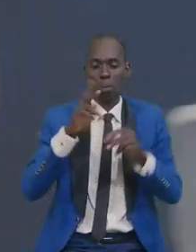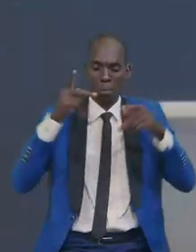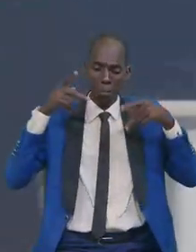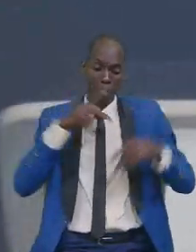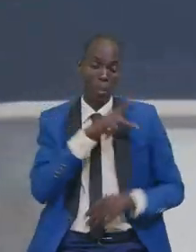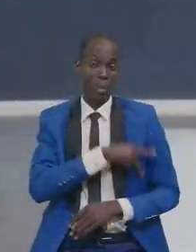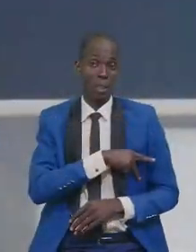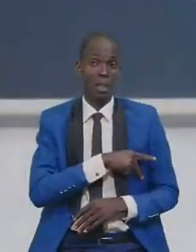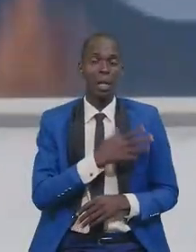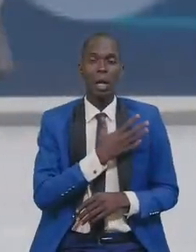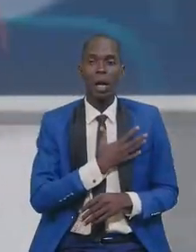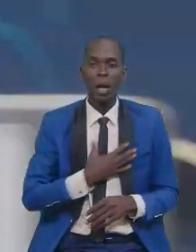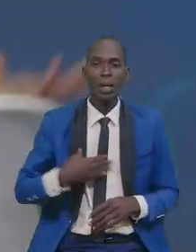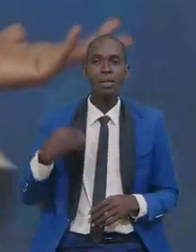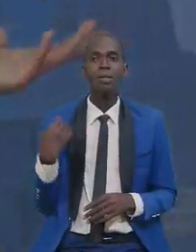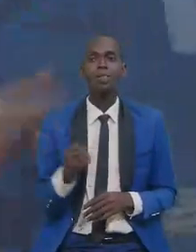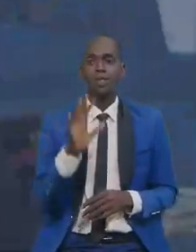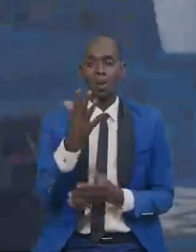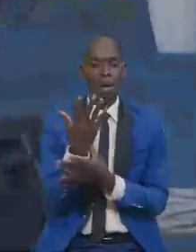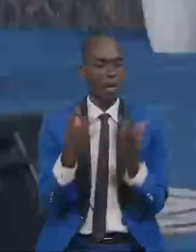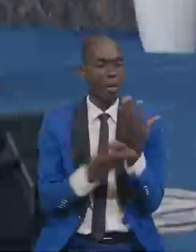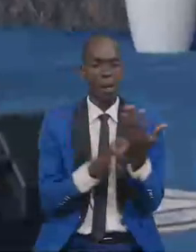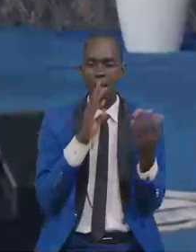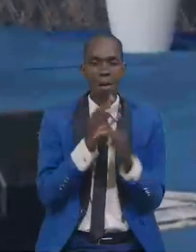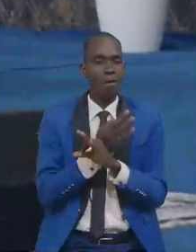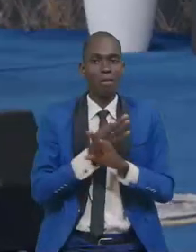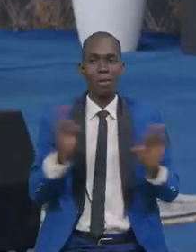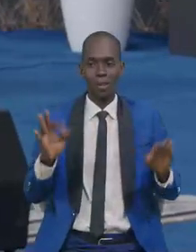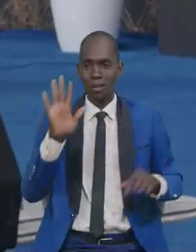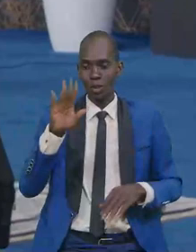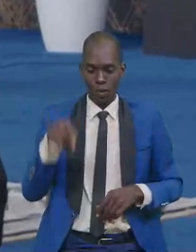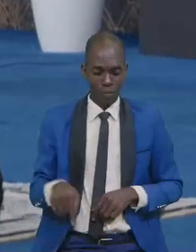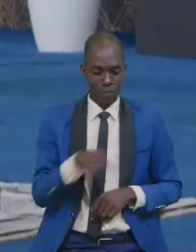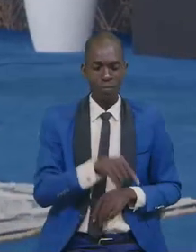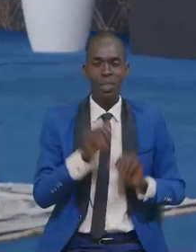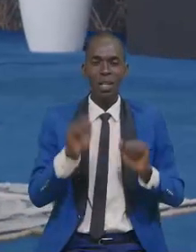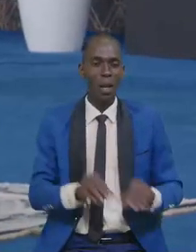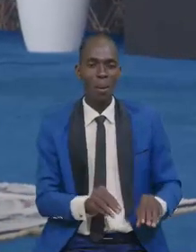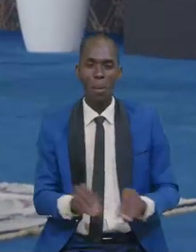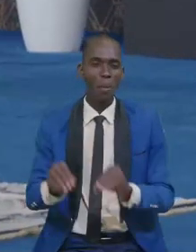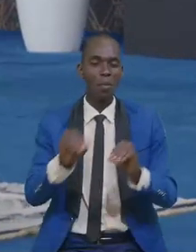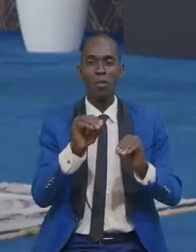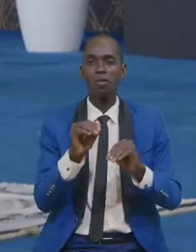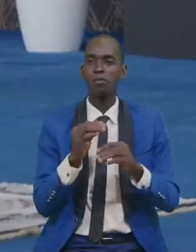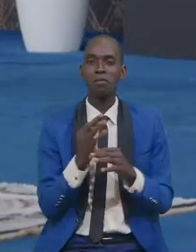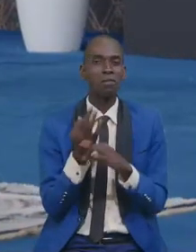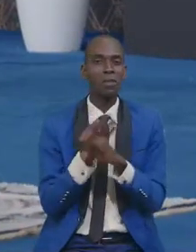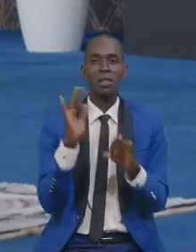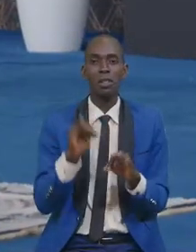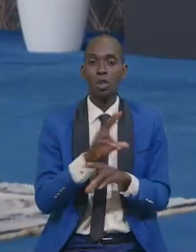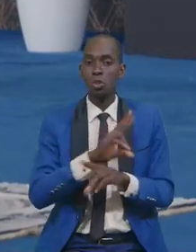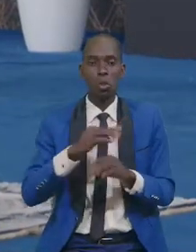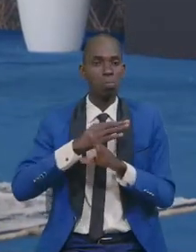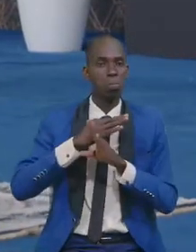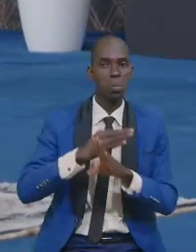ta personnalité, et tes mains peuvent être balancées comme tu veux, tes pieds peuvent bouger comme